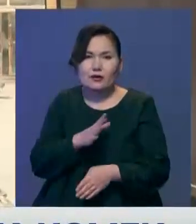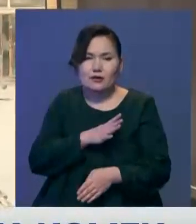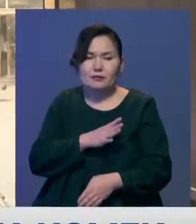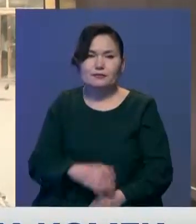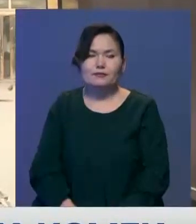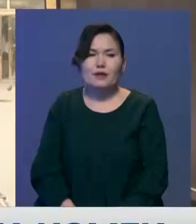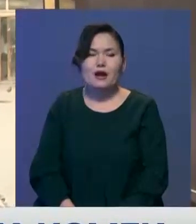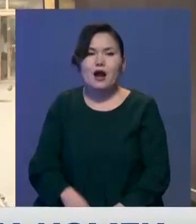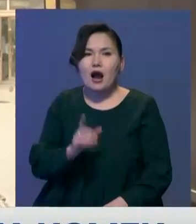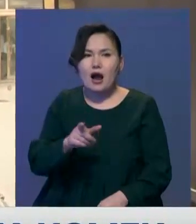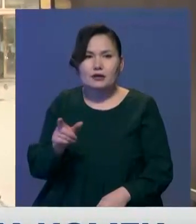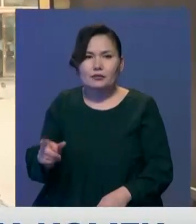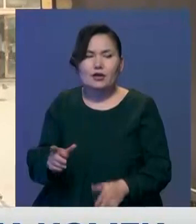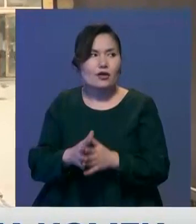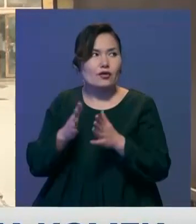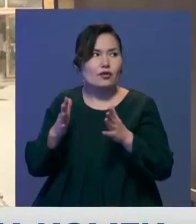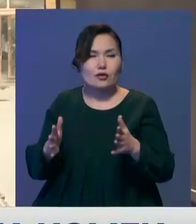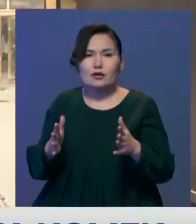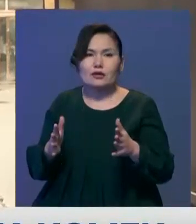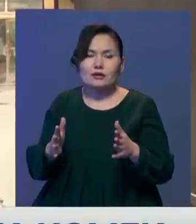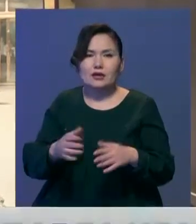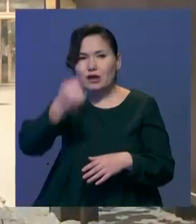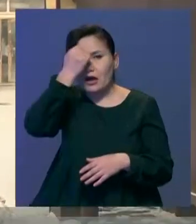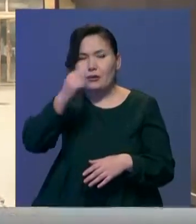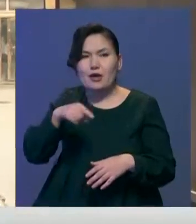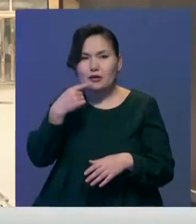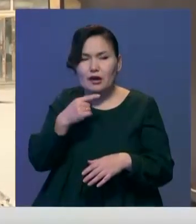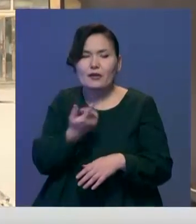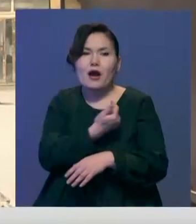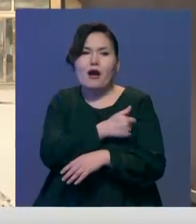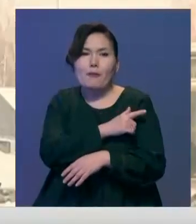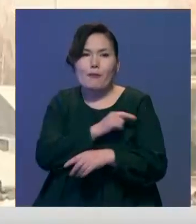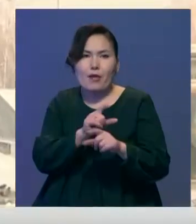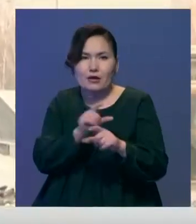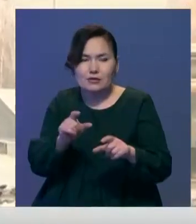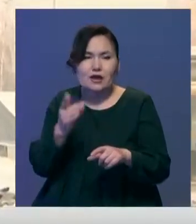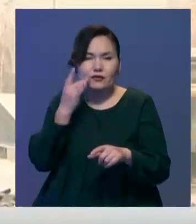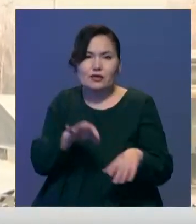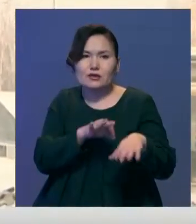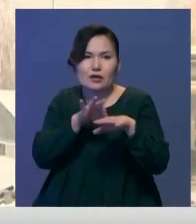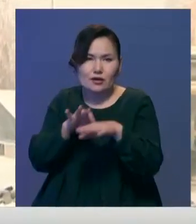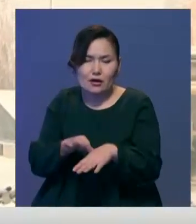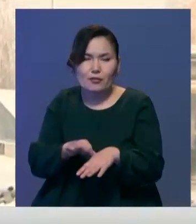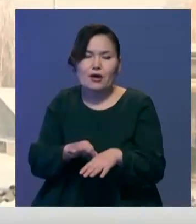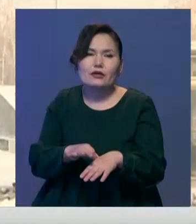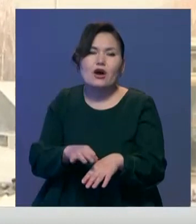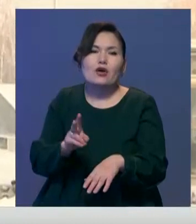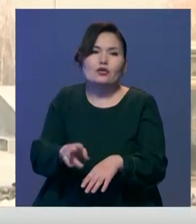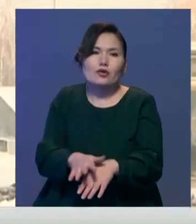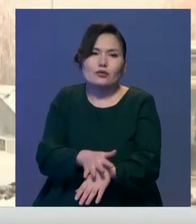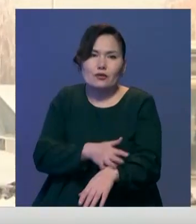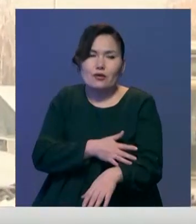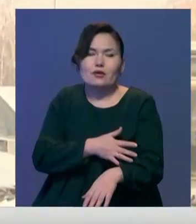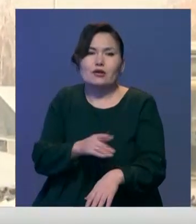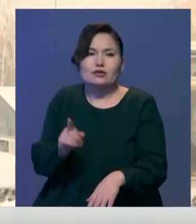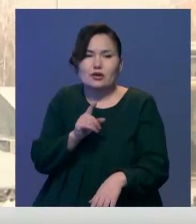Кісілерді бәрі қуанып, рахметін айтып, больницаға кетіп асық бар жатқан адамдар бар. Мысалы, кез келген үлкен проспекттердің